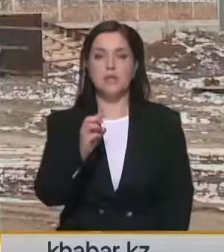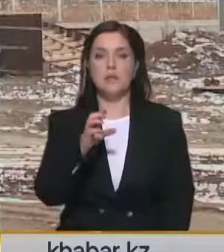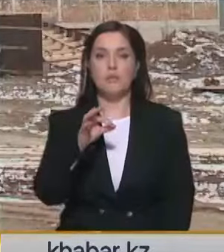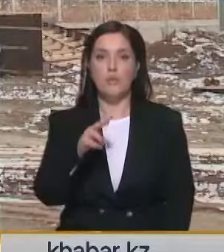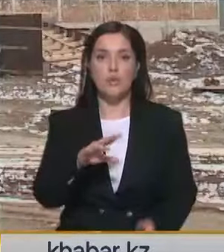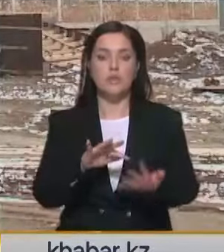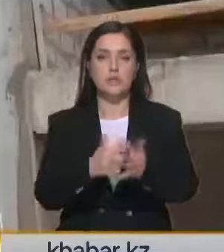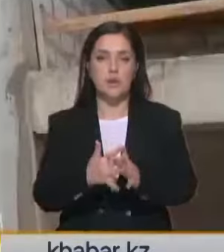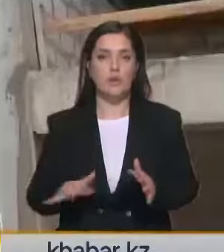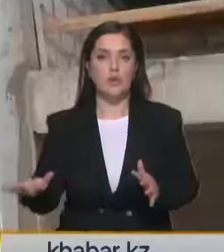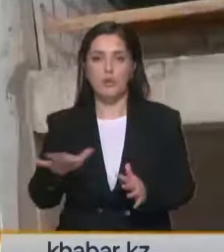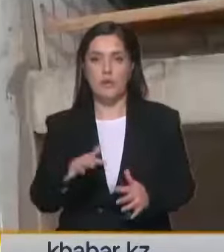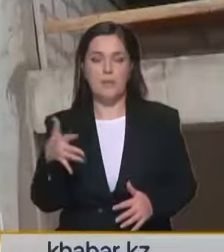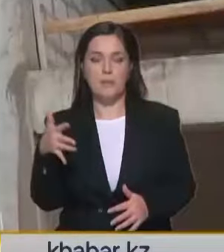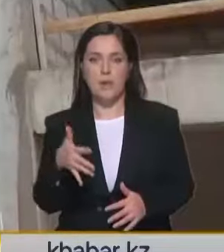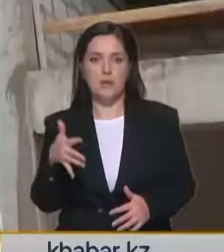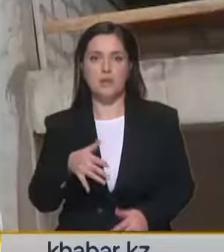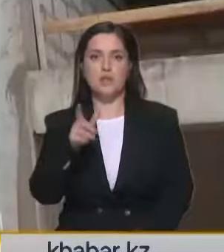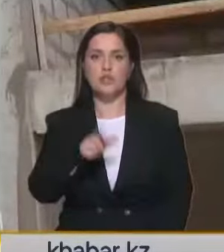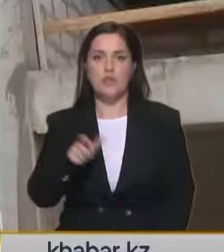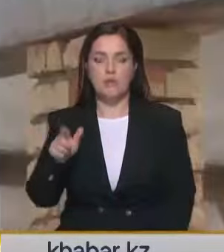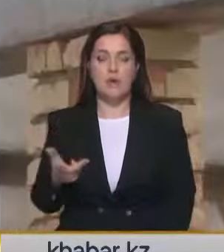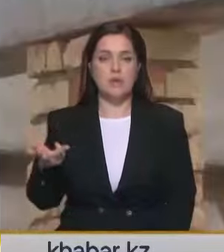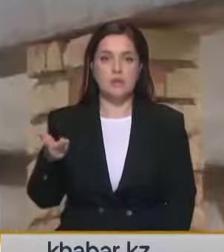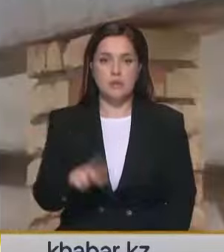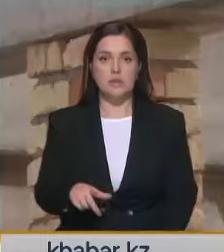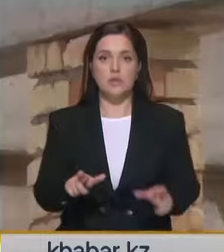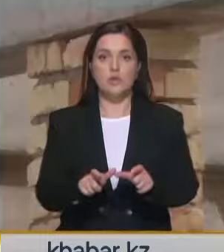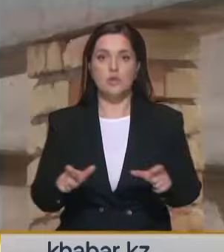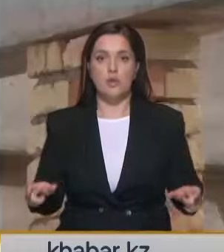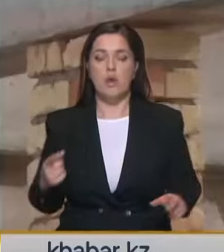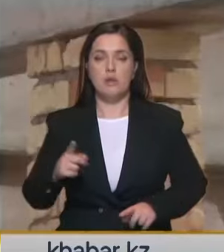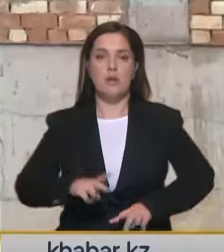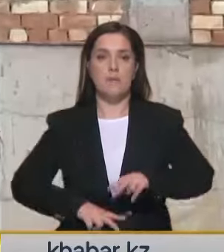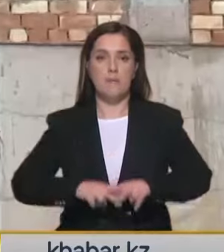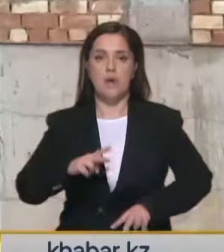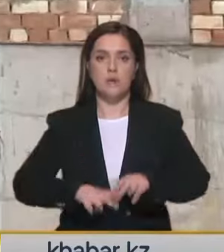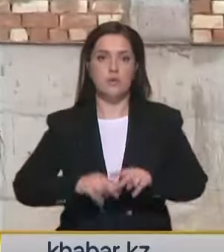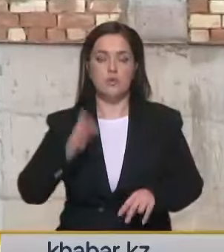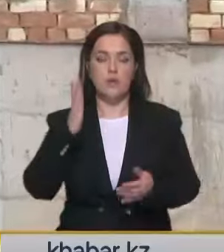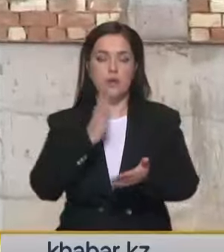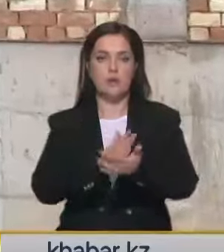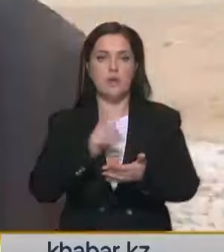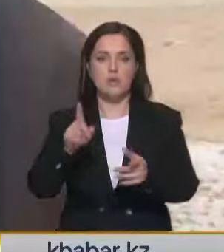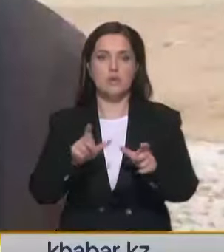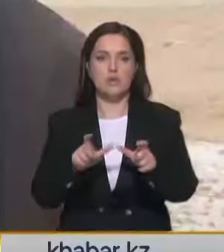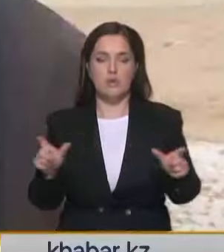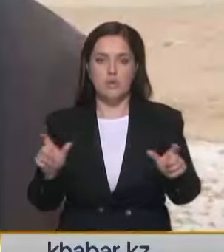округе проживает 5000 человек. В селе есть 3 школы, и только одна из них построена как образовательное учреждение.